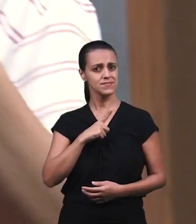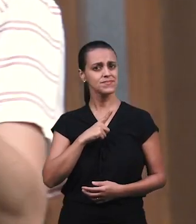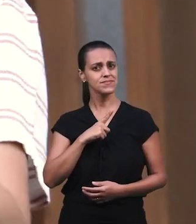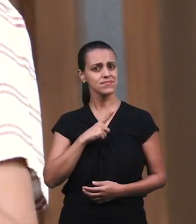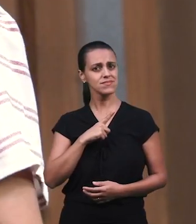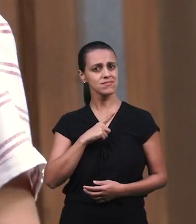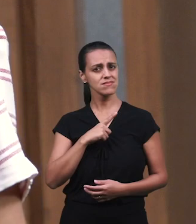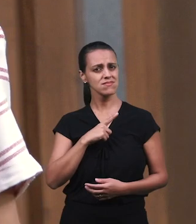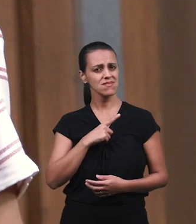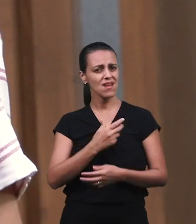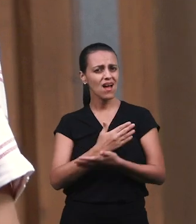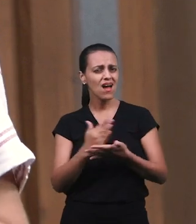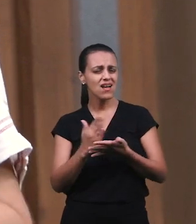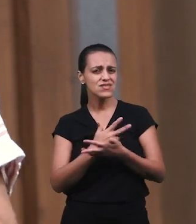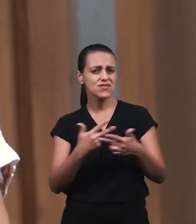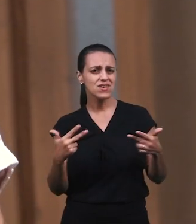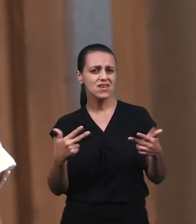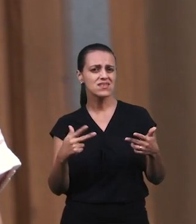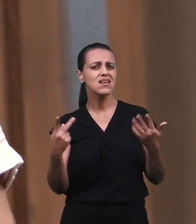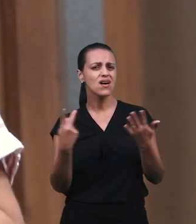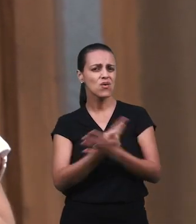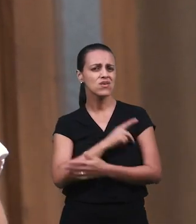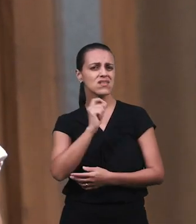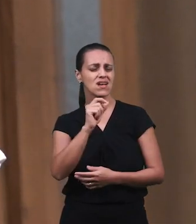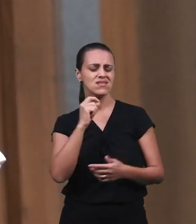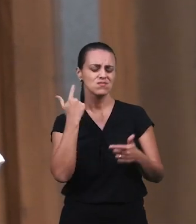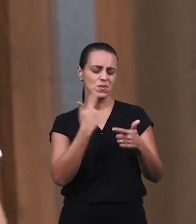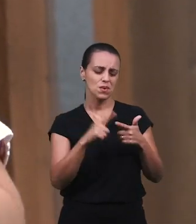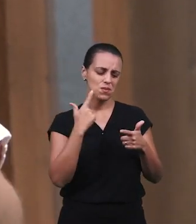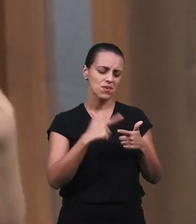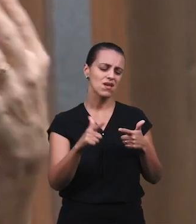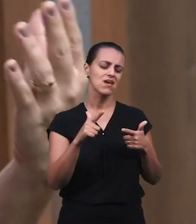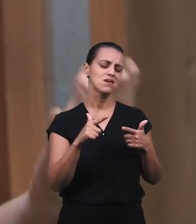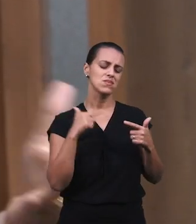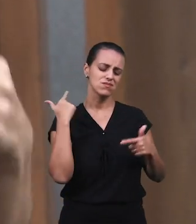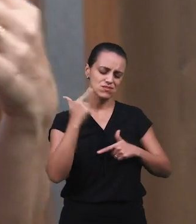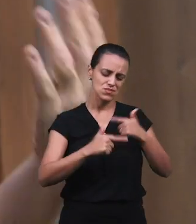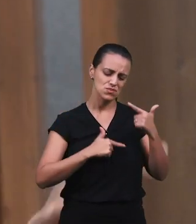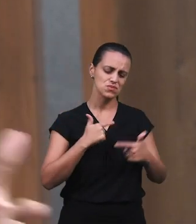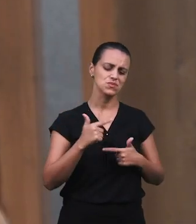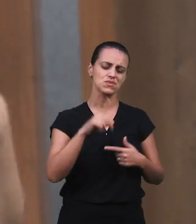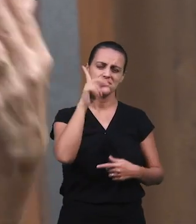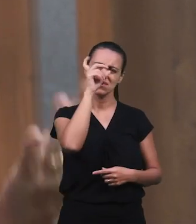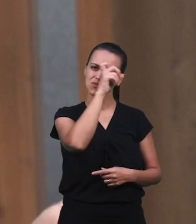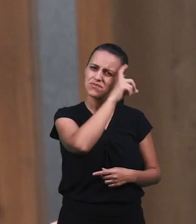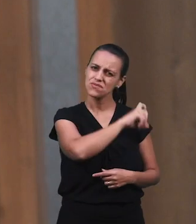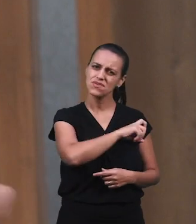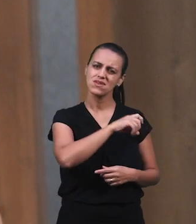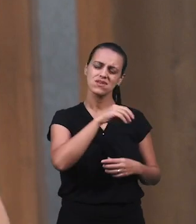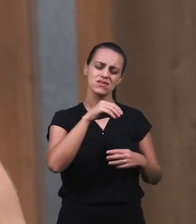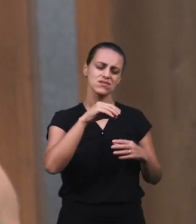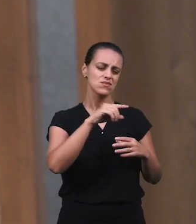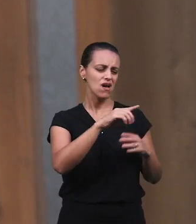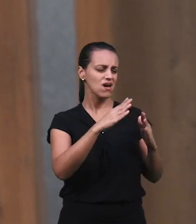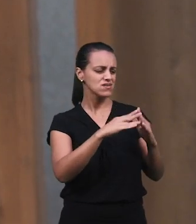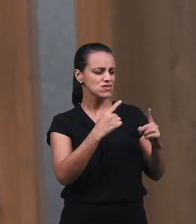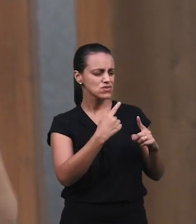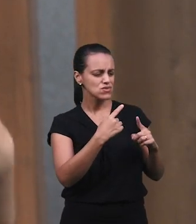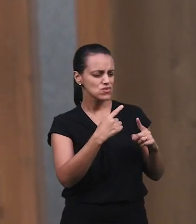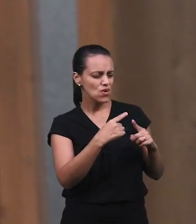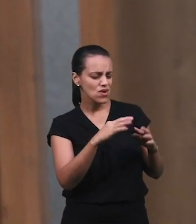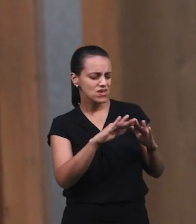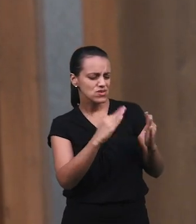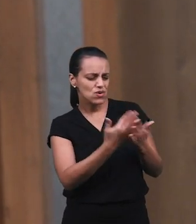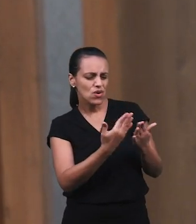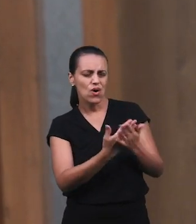fois, vous allez être entouré par des luttes, par des problèmes, des difficultés dans l'école, à la famille, car ce